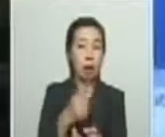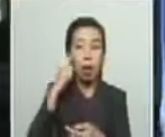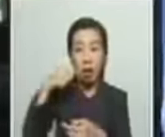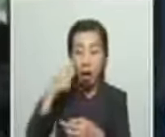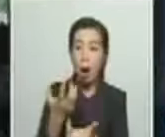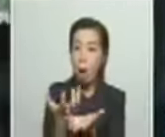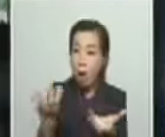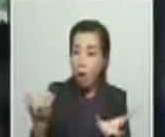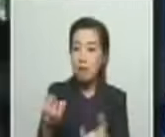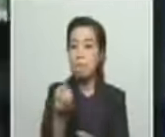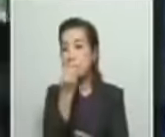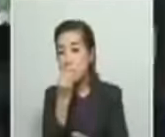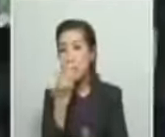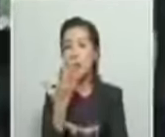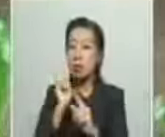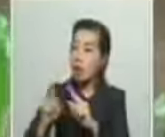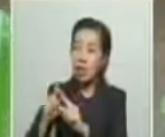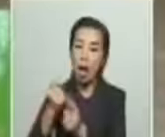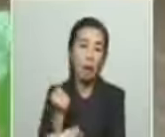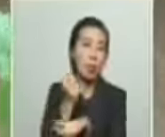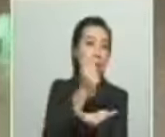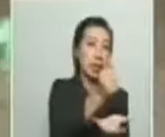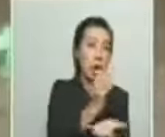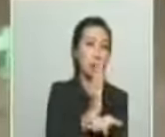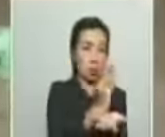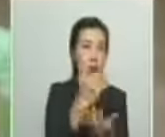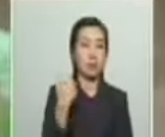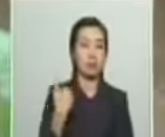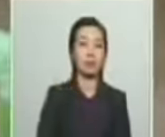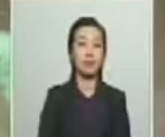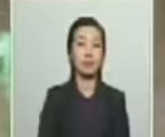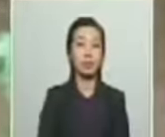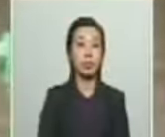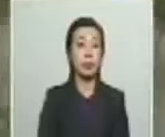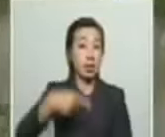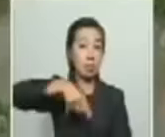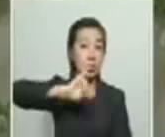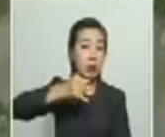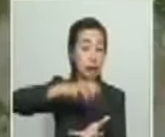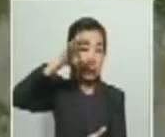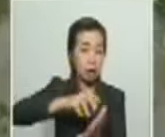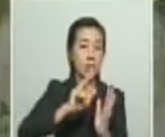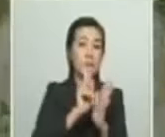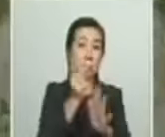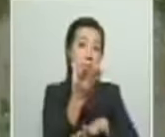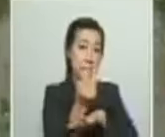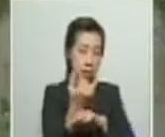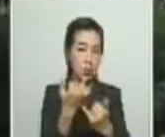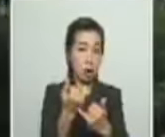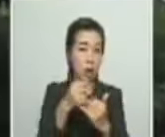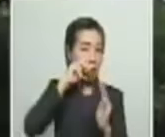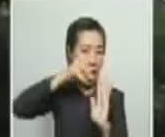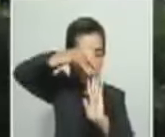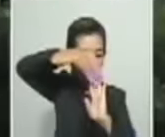ถุงยางชีพช่วยนะฮะที่จังหวัดพิจิตรครับมีมวลน้ำนะฮะจากจังหวัดพิจิตรกำแพงเพชรครับไหลบ่ามาถึงจังหวัดน